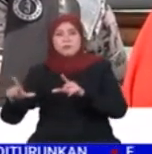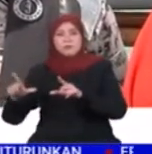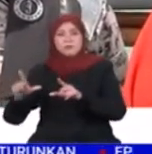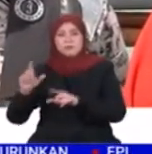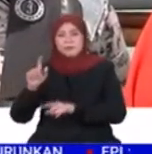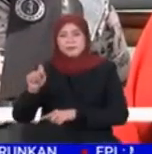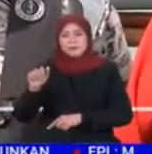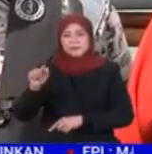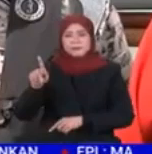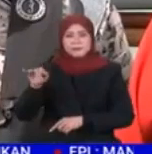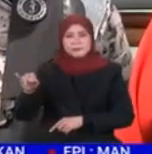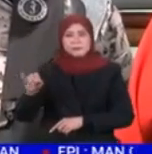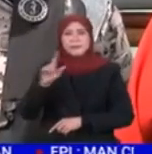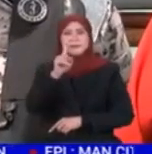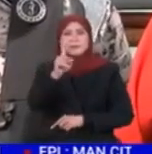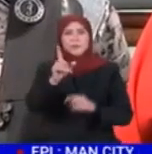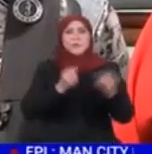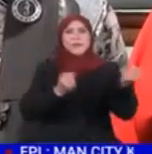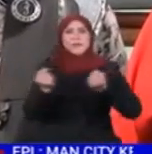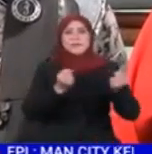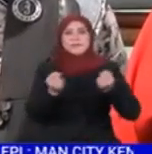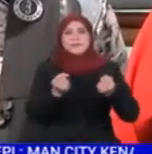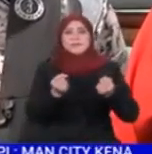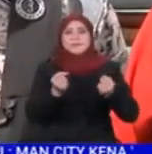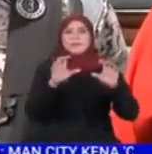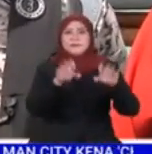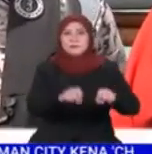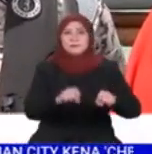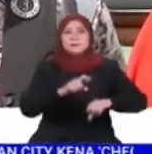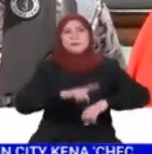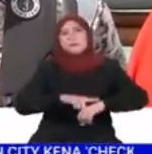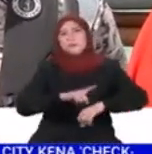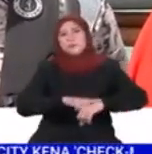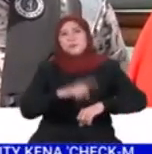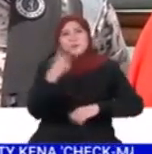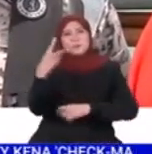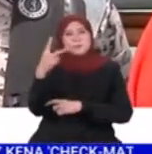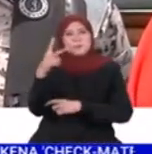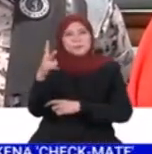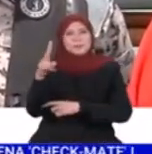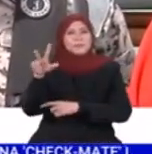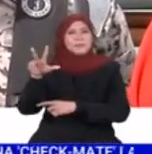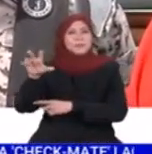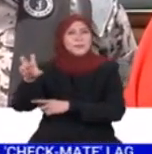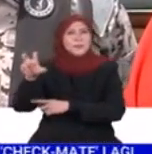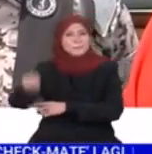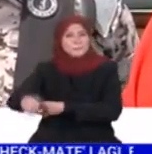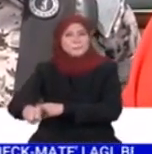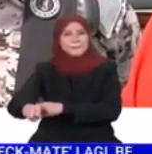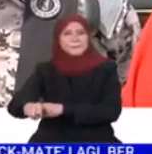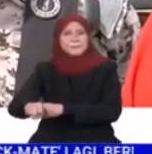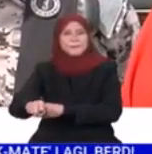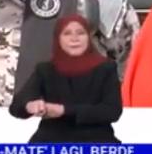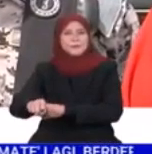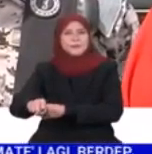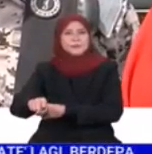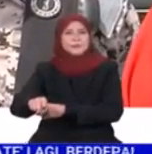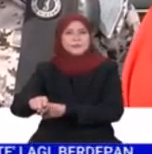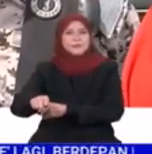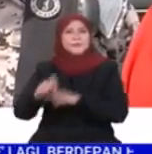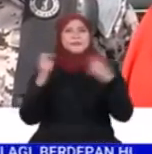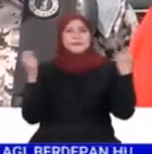dana sebuah kereta dilakukan lebih kurang jam 12 setengah malam yang dilakukan oleh